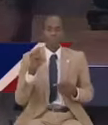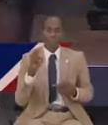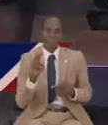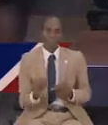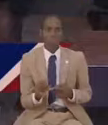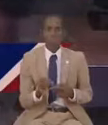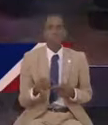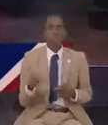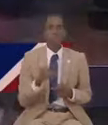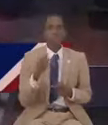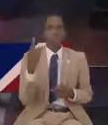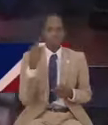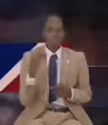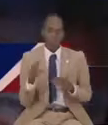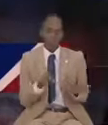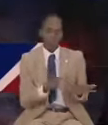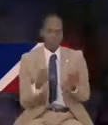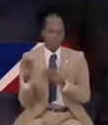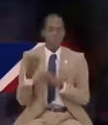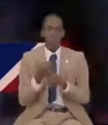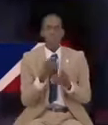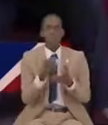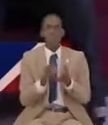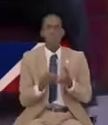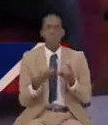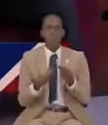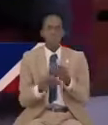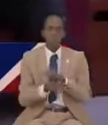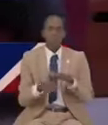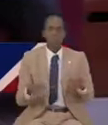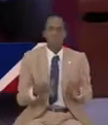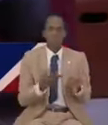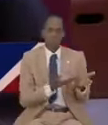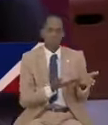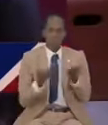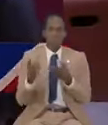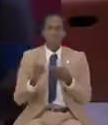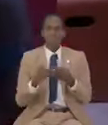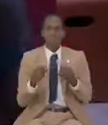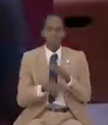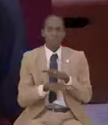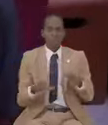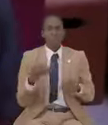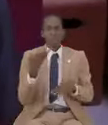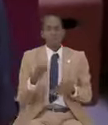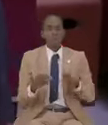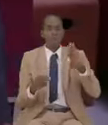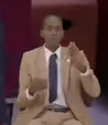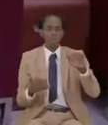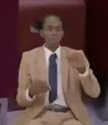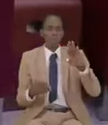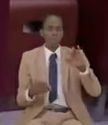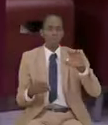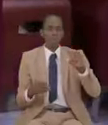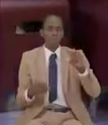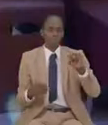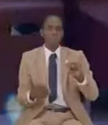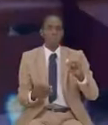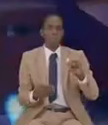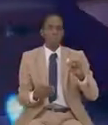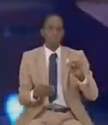j'étais déportés et emporter de leur pays et ils ont été en amenés à Babylone de bonnes personnes des